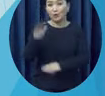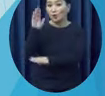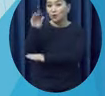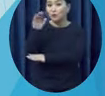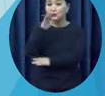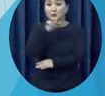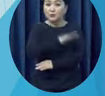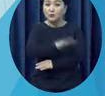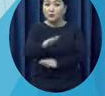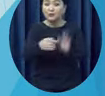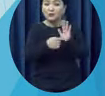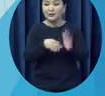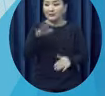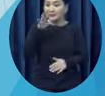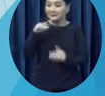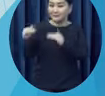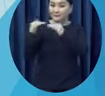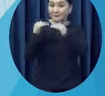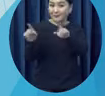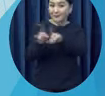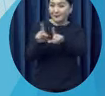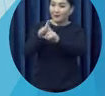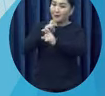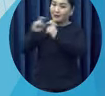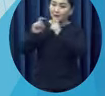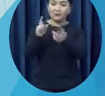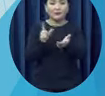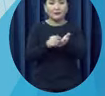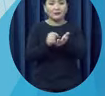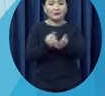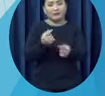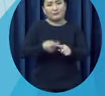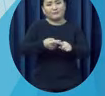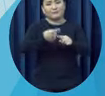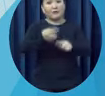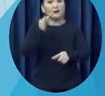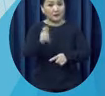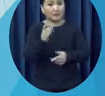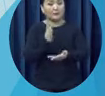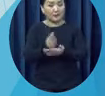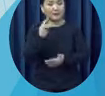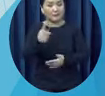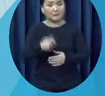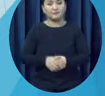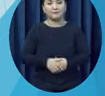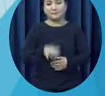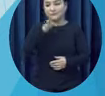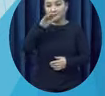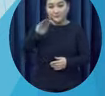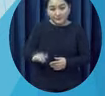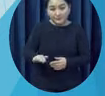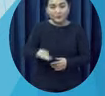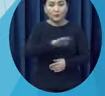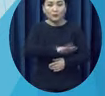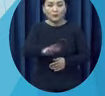маань хүүхдийн хувьд бол үе тэнгийнхэнтэйгээ харилцах хэрэгцээ бол маш их нэмэгдсэн байдаг. Ялангуяа одоо бага насны хүүхэд бол